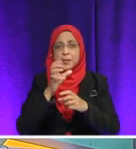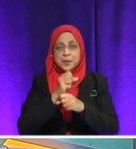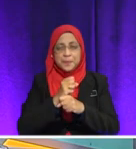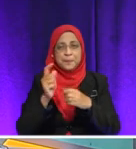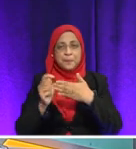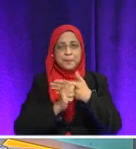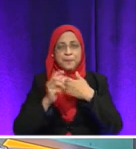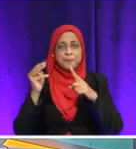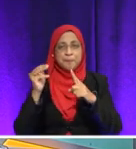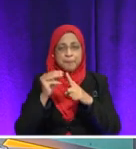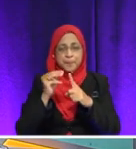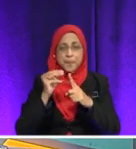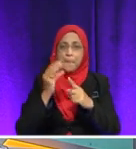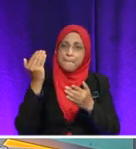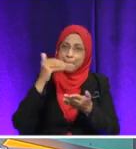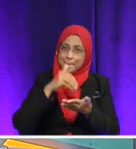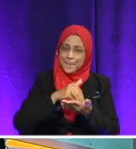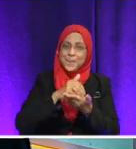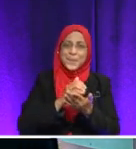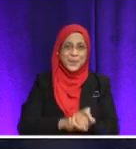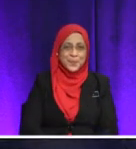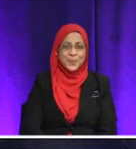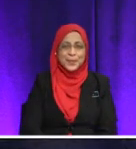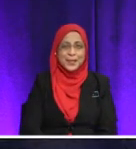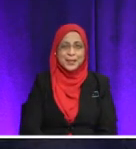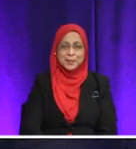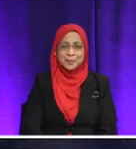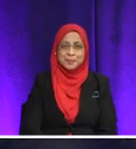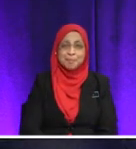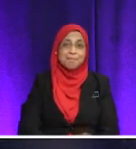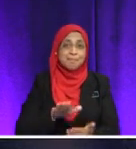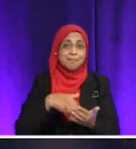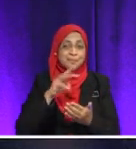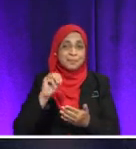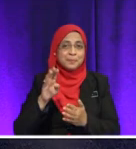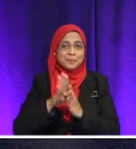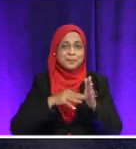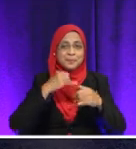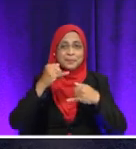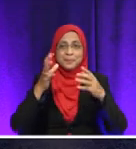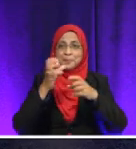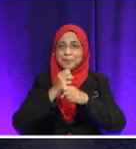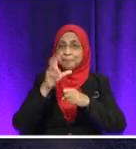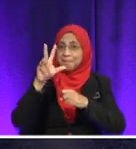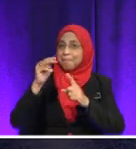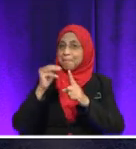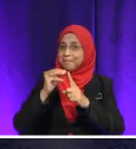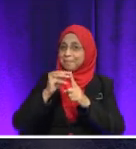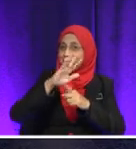markah sekurang-kurangnya lah oke Oke Paham jadi semua murid hari ini jadi dapat 3